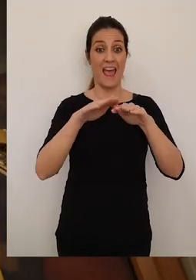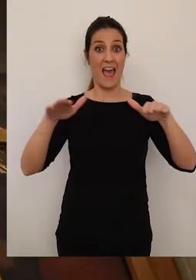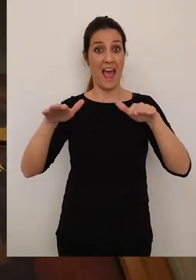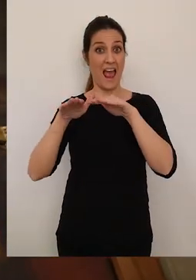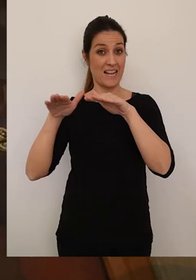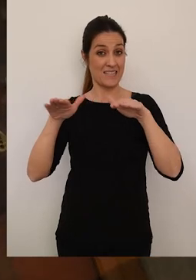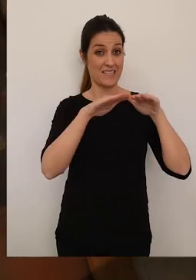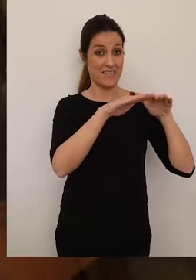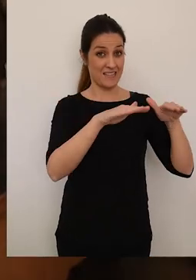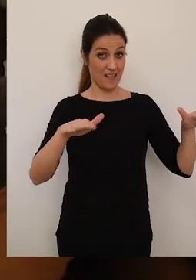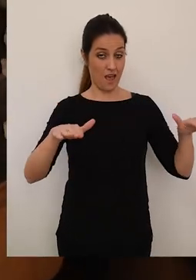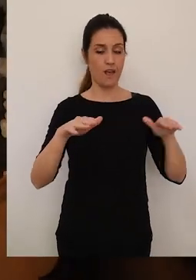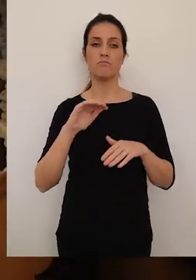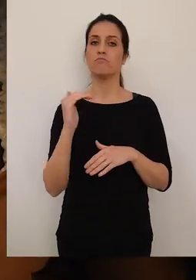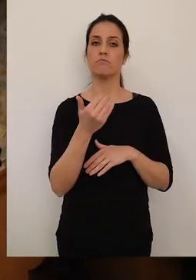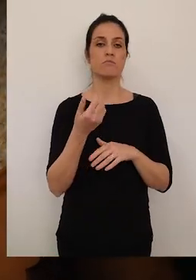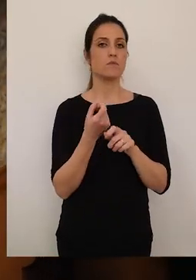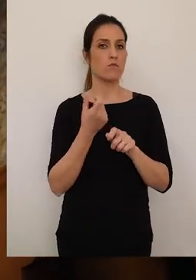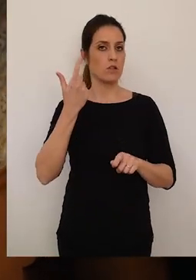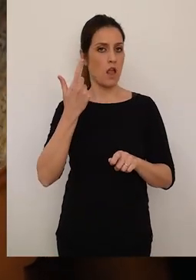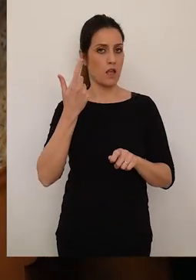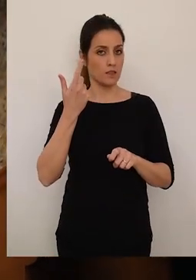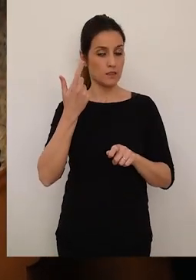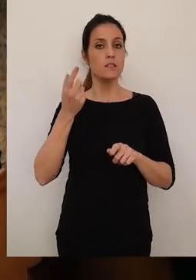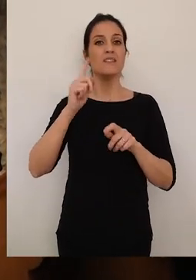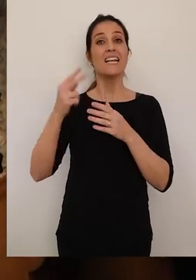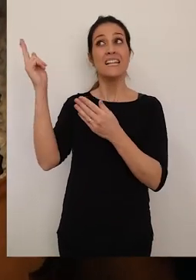di pregevole fattura e impreziositi con dipinti e statue.